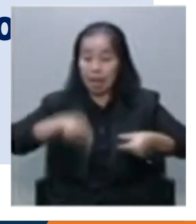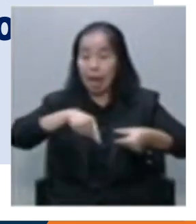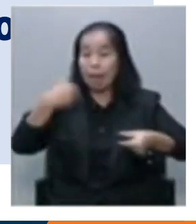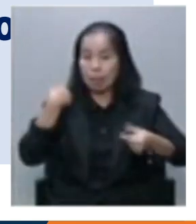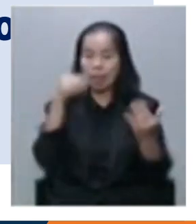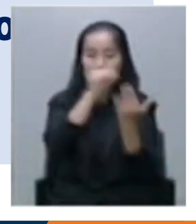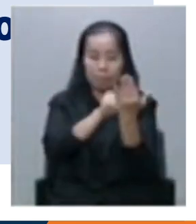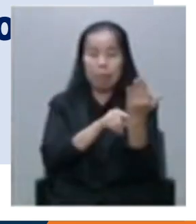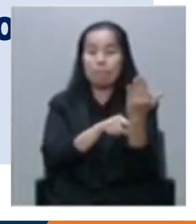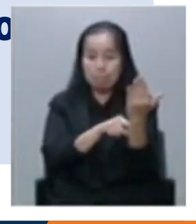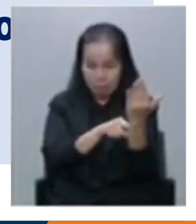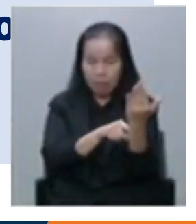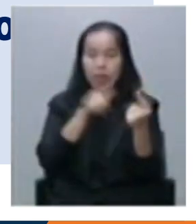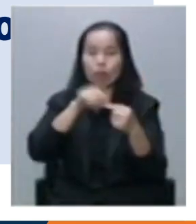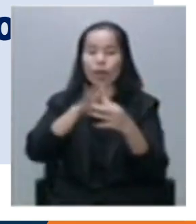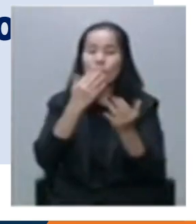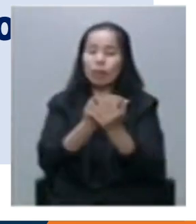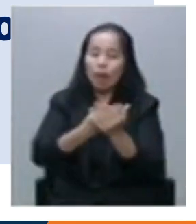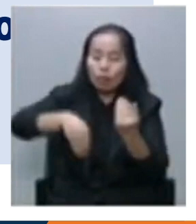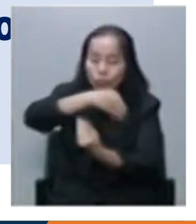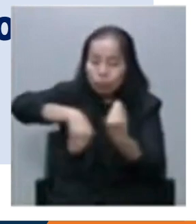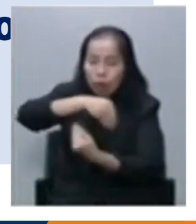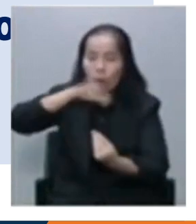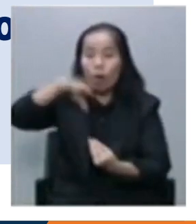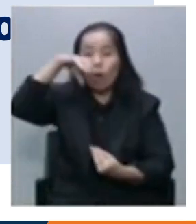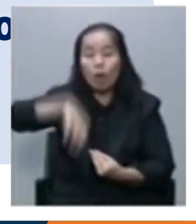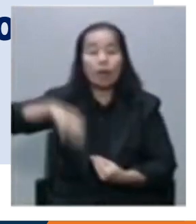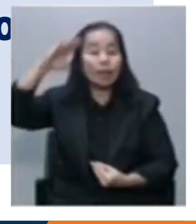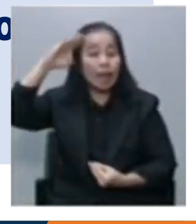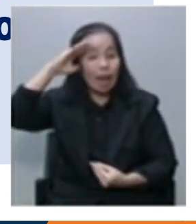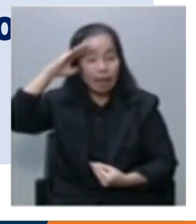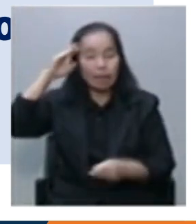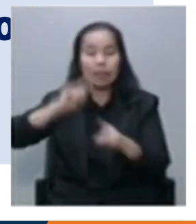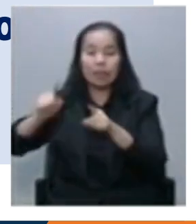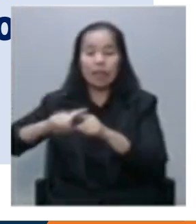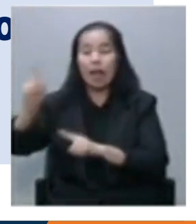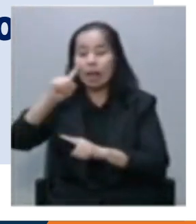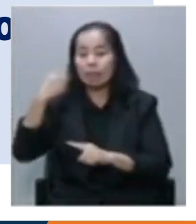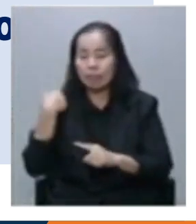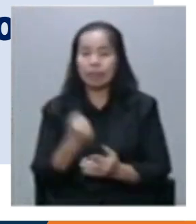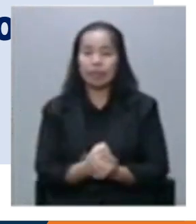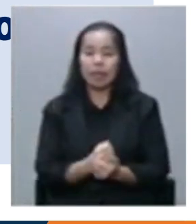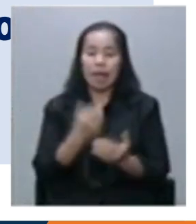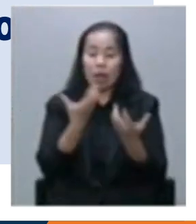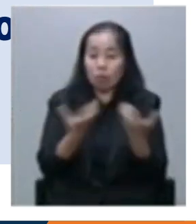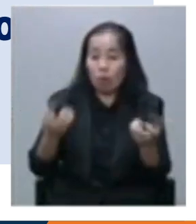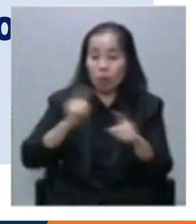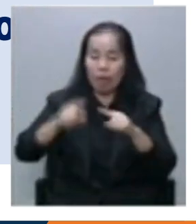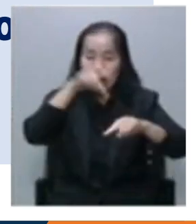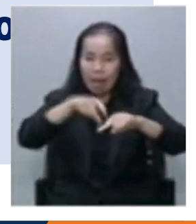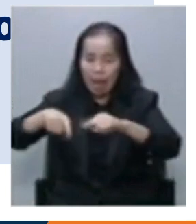บุไว้ว่าสภาพคล่องนะครับของกองทัพบกเนี่ยวิธีการคิดก็คือเค้าก็เอานะครับทรัพย์สินเนี่ยหารด้วย